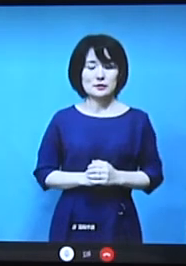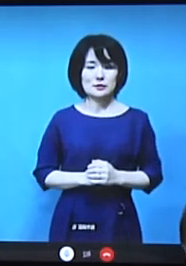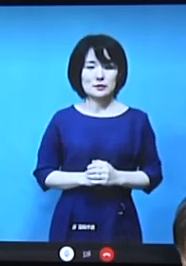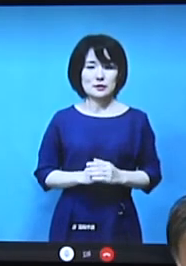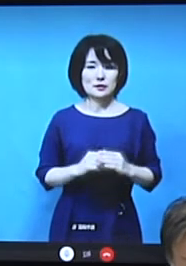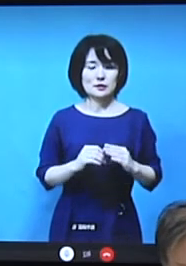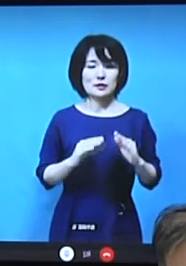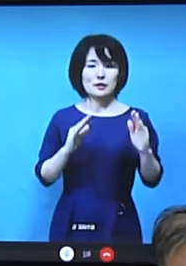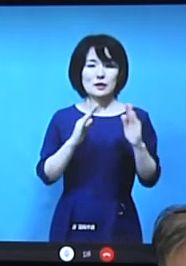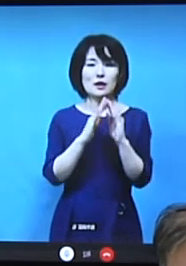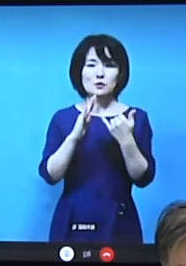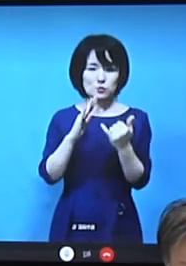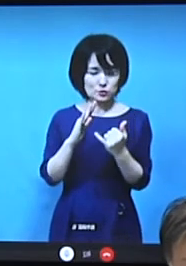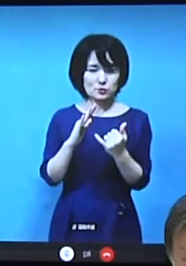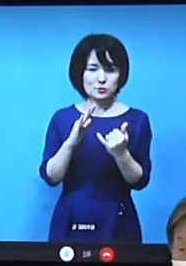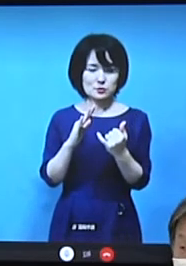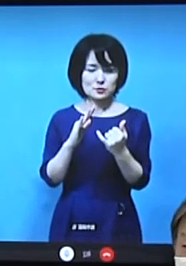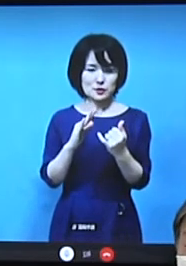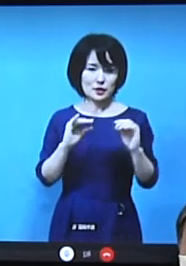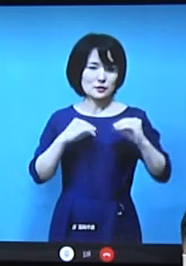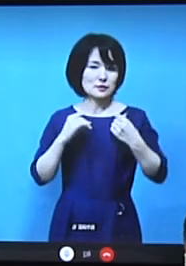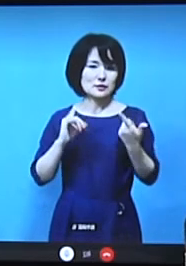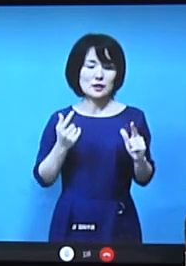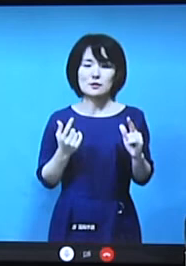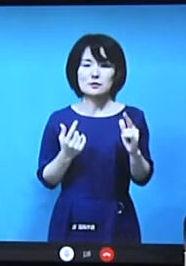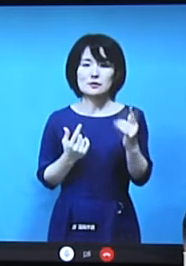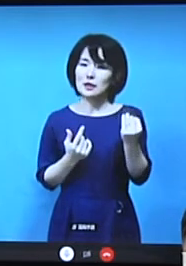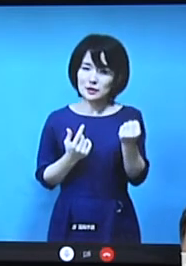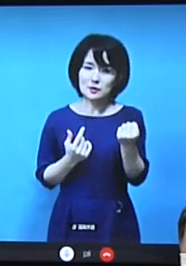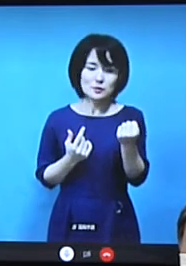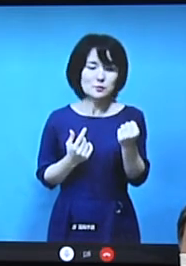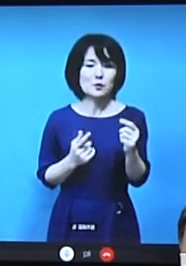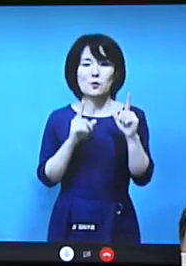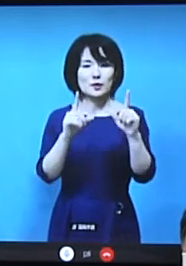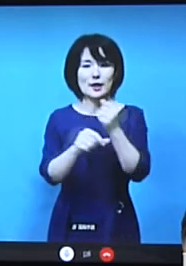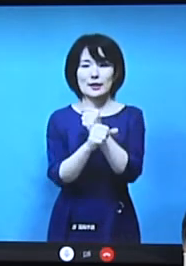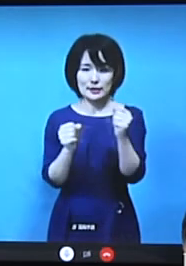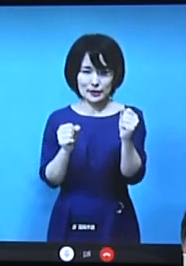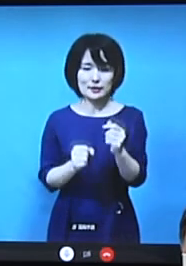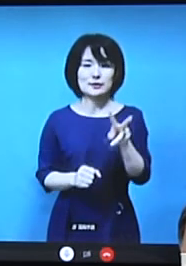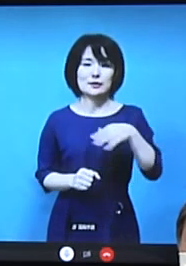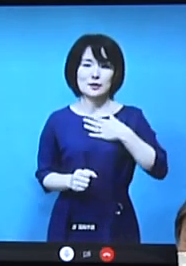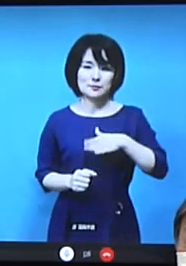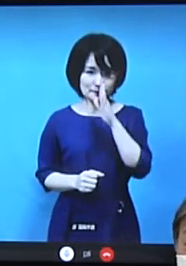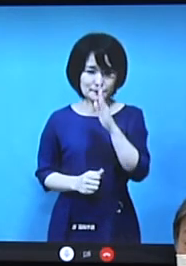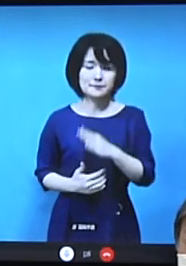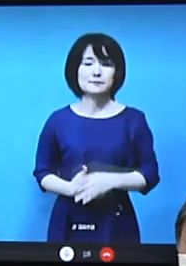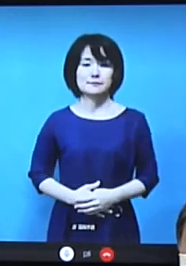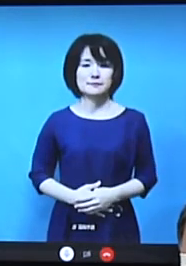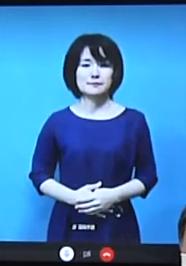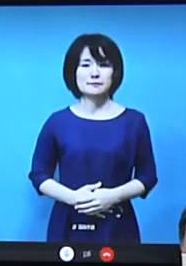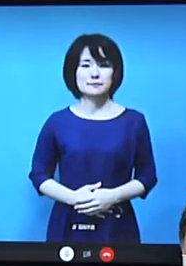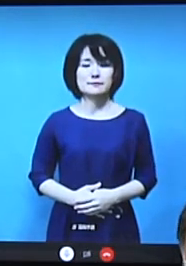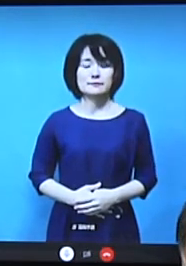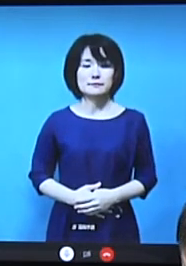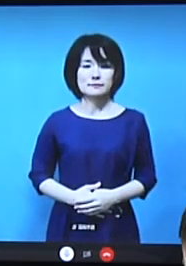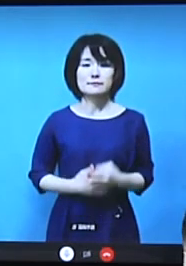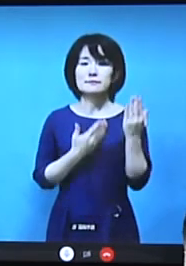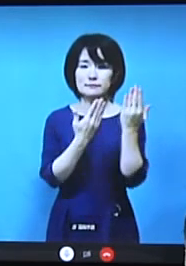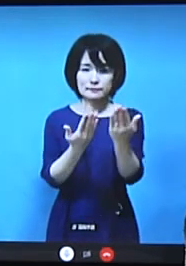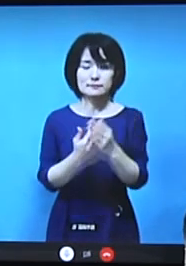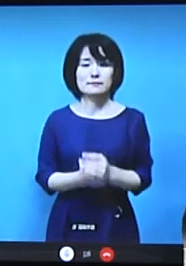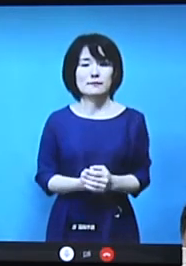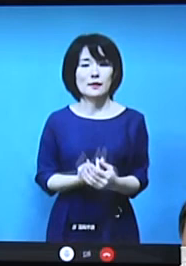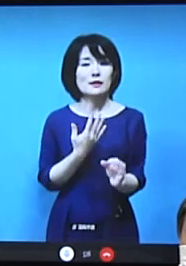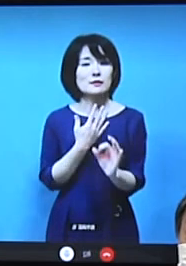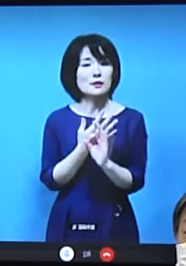ください。 そうすると、例えば検査対象の方が学校ですので、例えばクラスメートをやりますとか